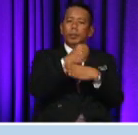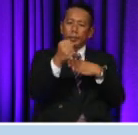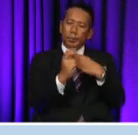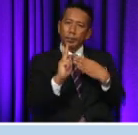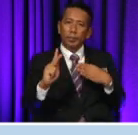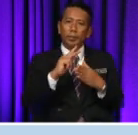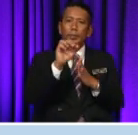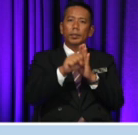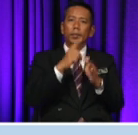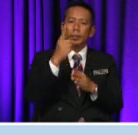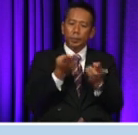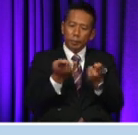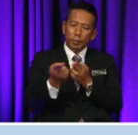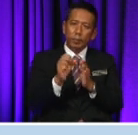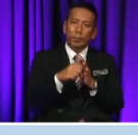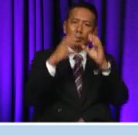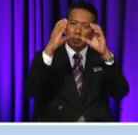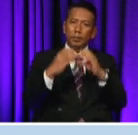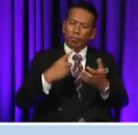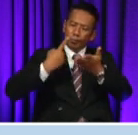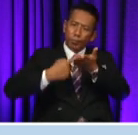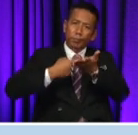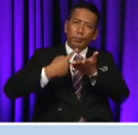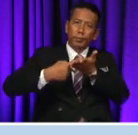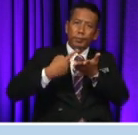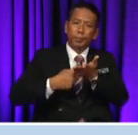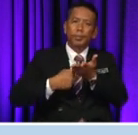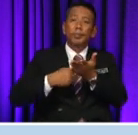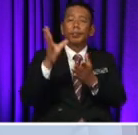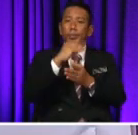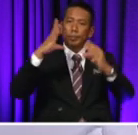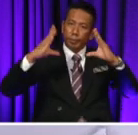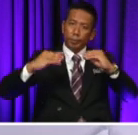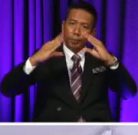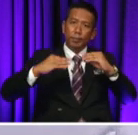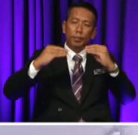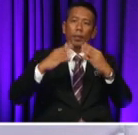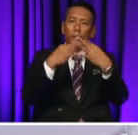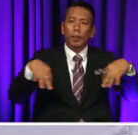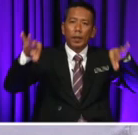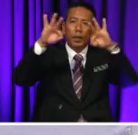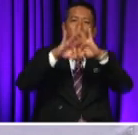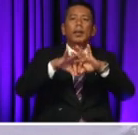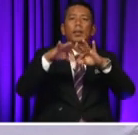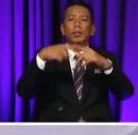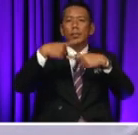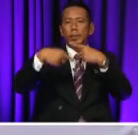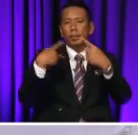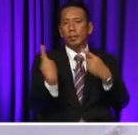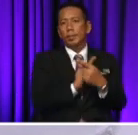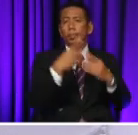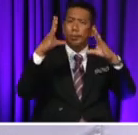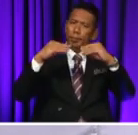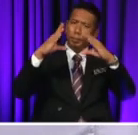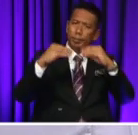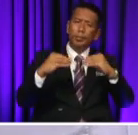sesuatu urusan secara rundingan dan mufakat Nah jadi betapa pentingnya apabila kita berunding dan